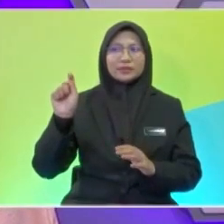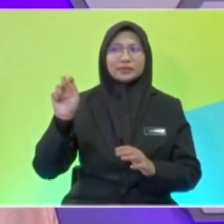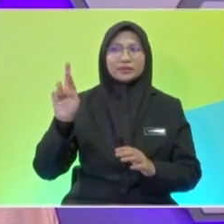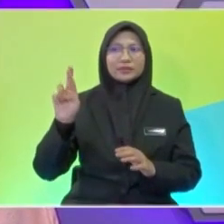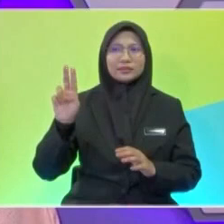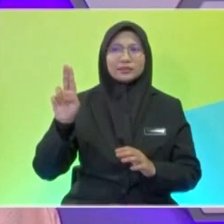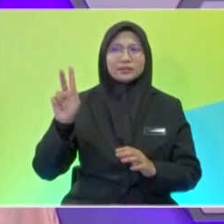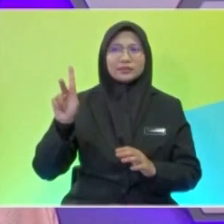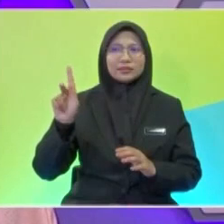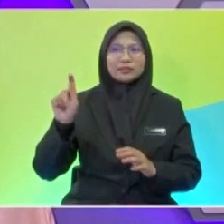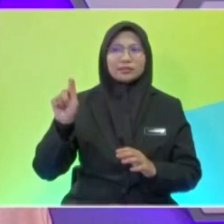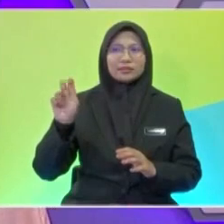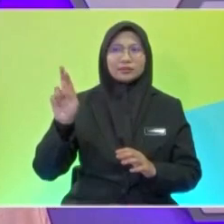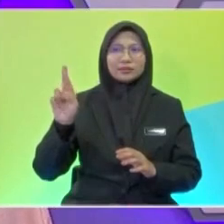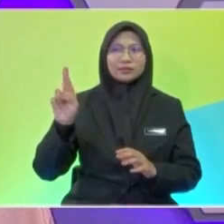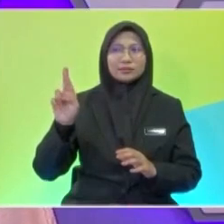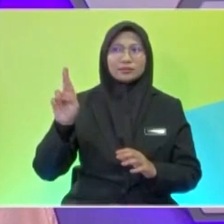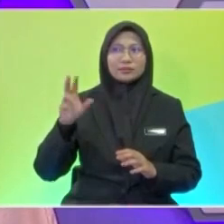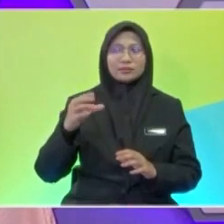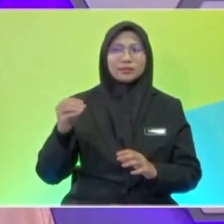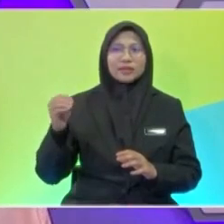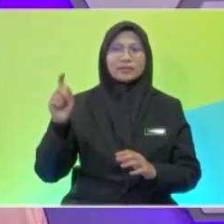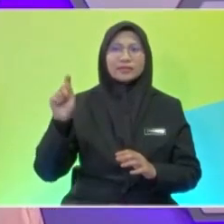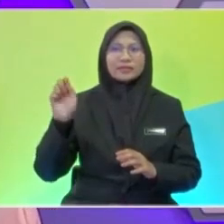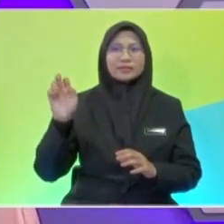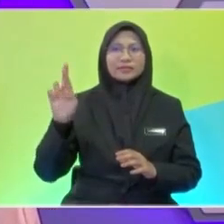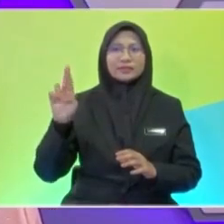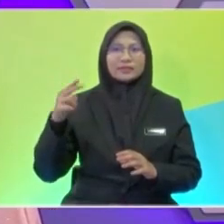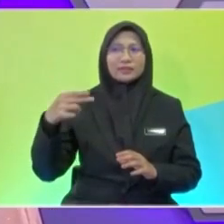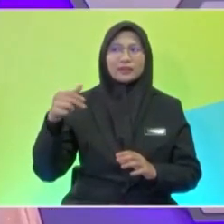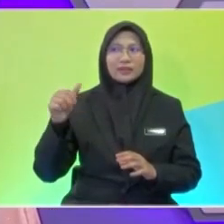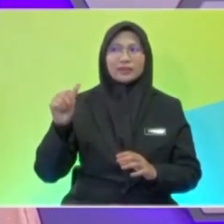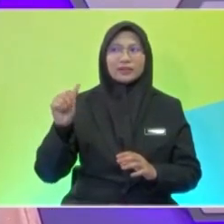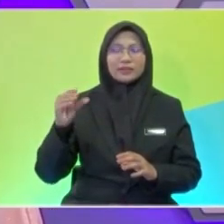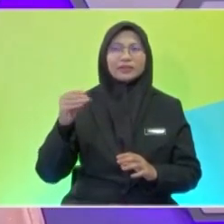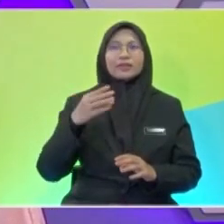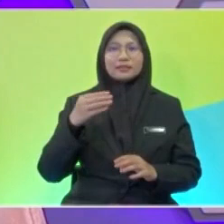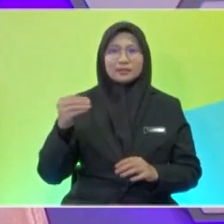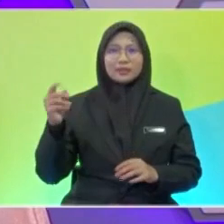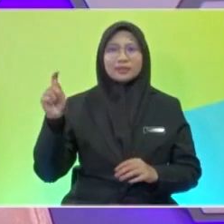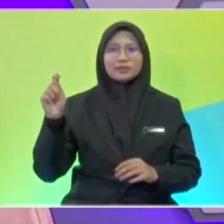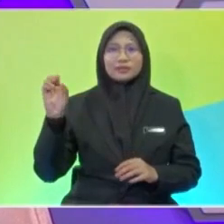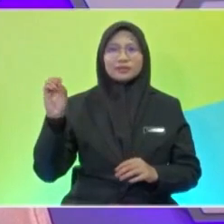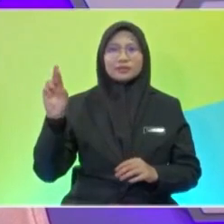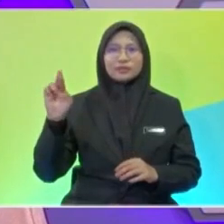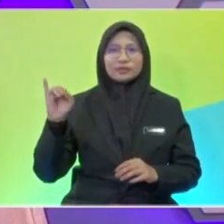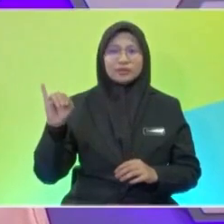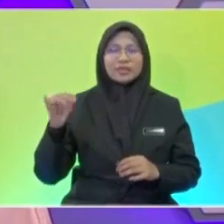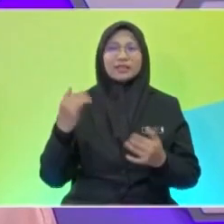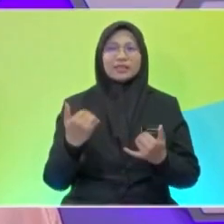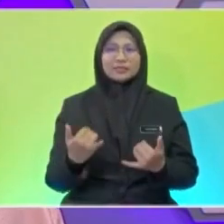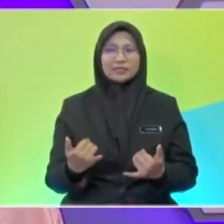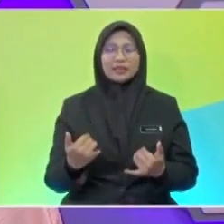juga kefahaman yang terdapat dalam buku teks Jadi sebenarnya murid-murid calon-calon ini telah mendapat satu advantage